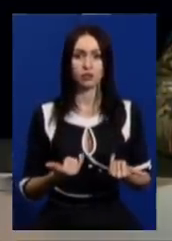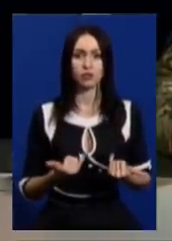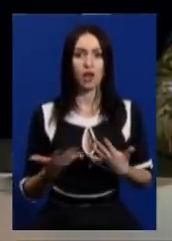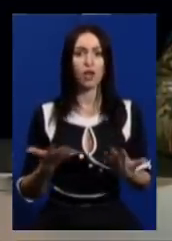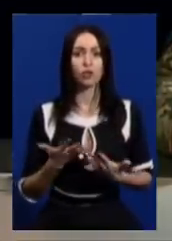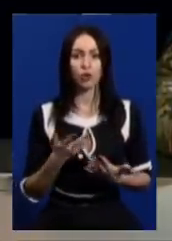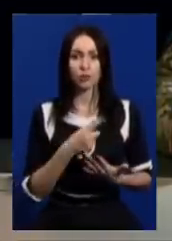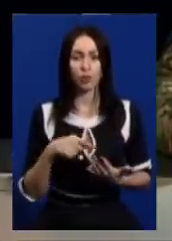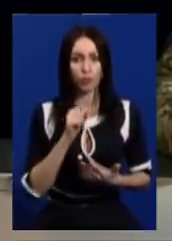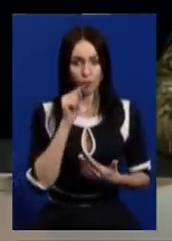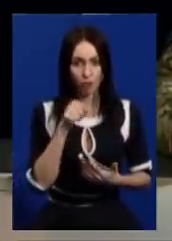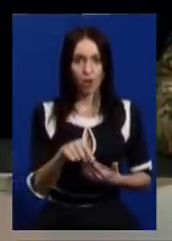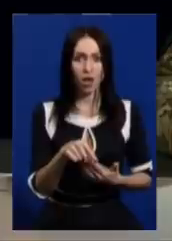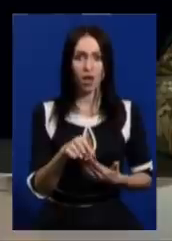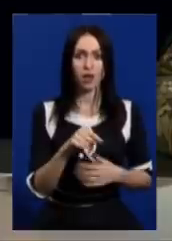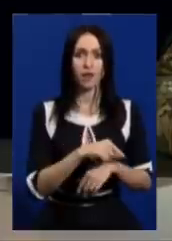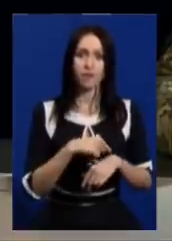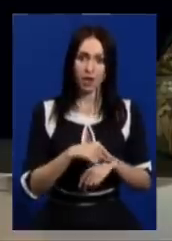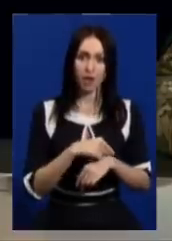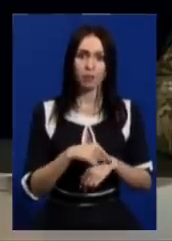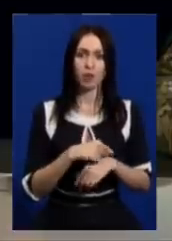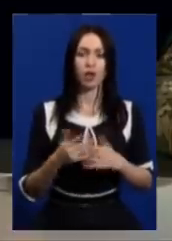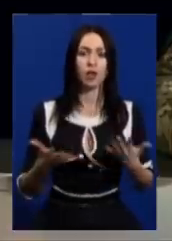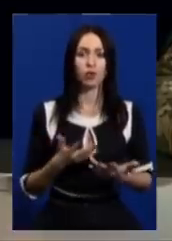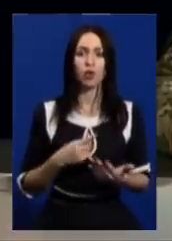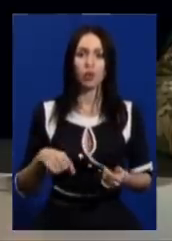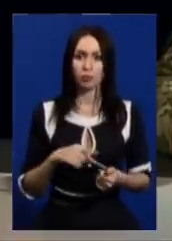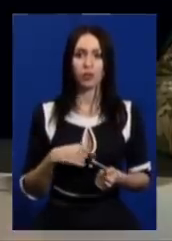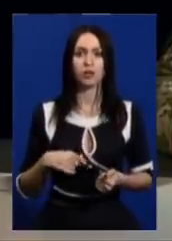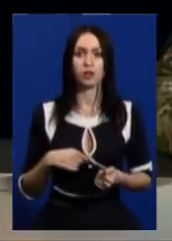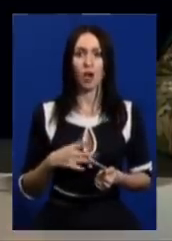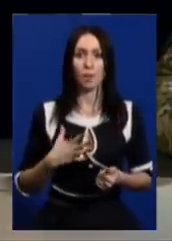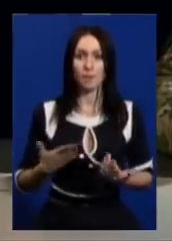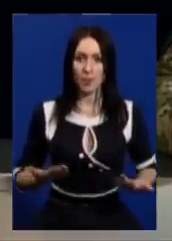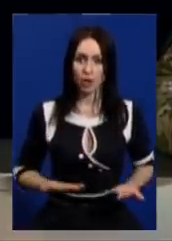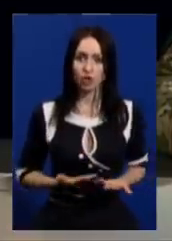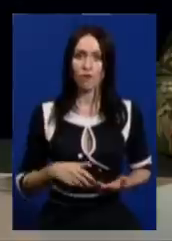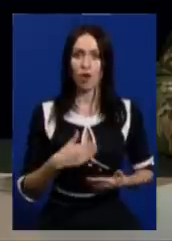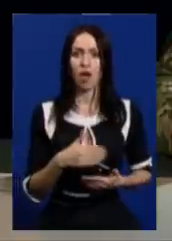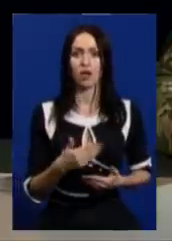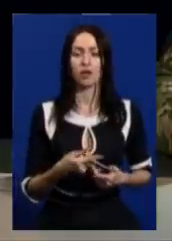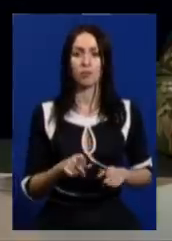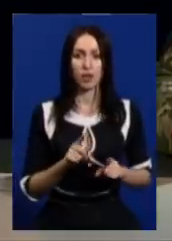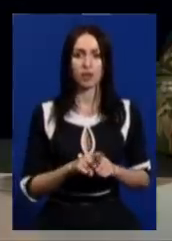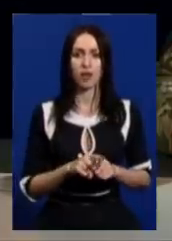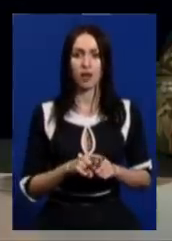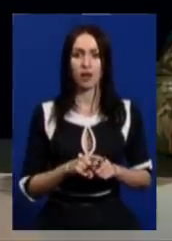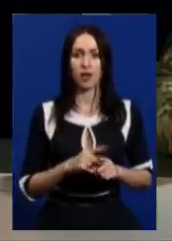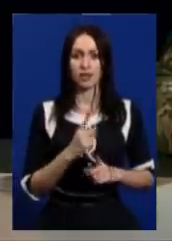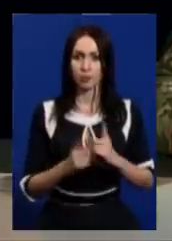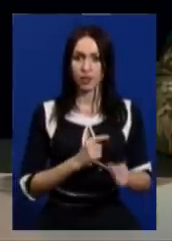мы попали, время, которое мы проживаем, это обуславливает